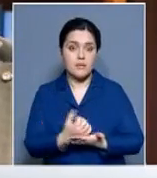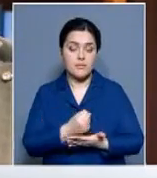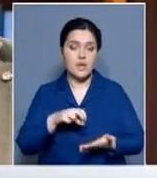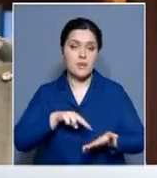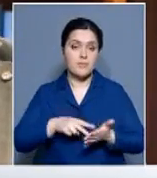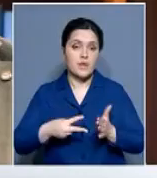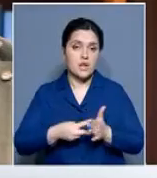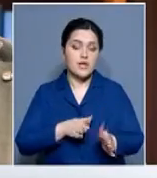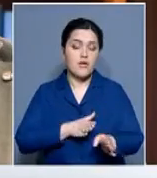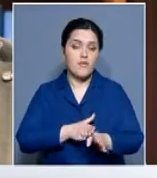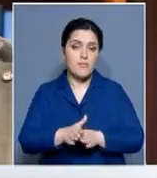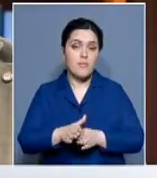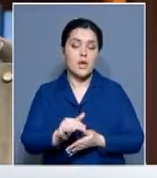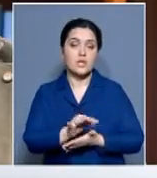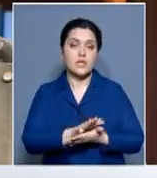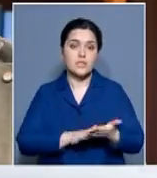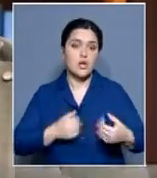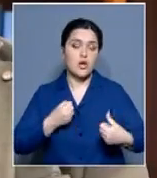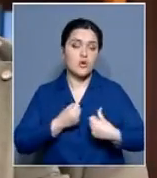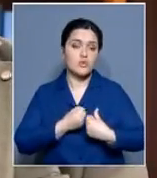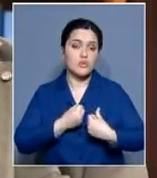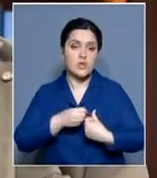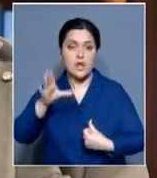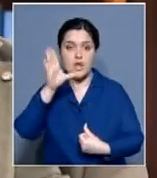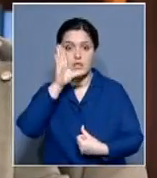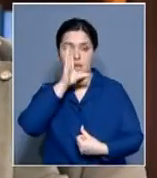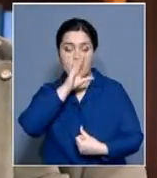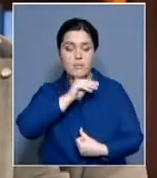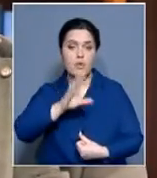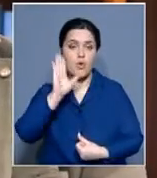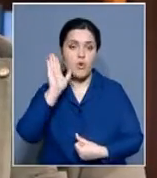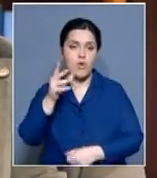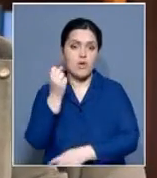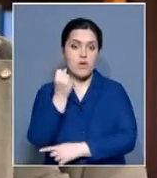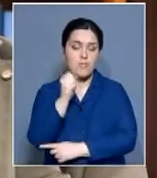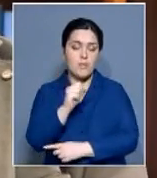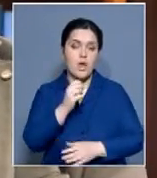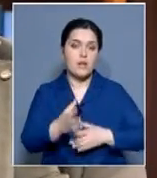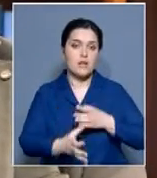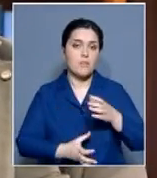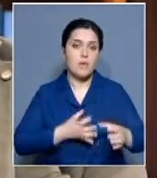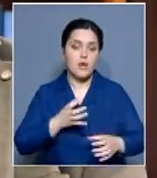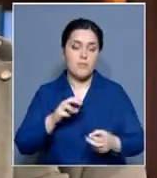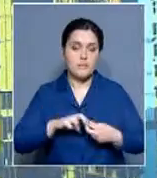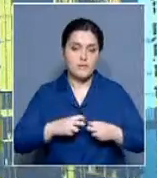то в дальнейшем Казахстан станет конкурентоспособной страной, которая сможет дать отпор глобальным проблемам.